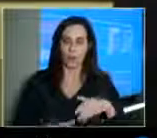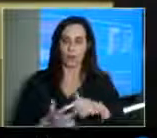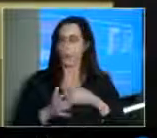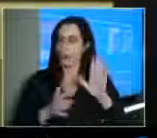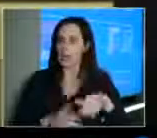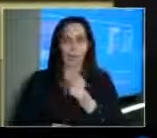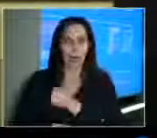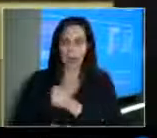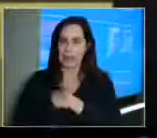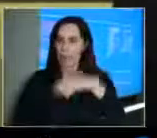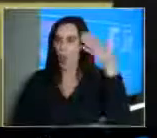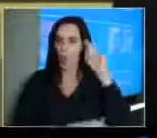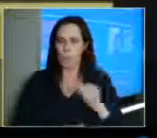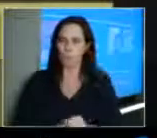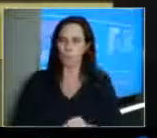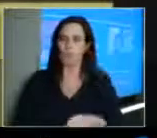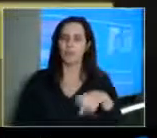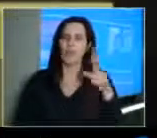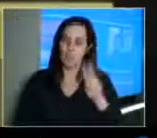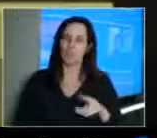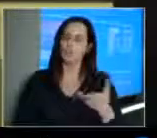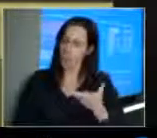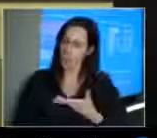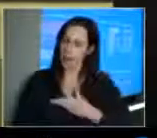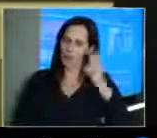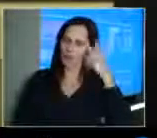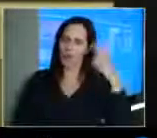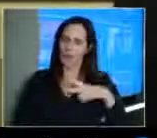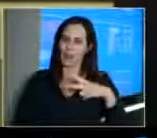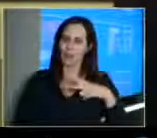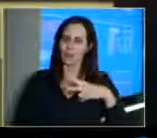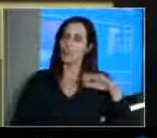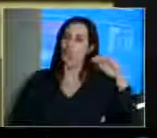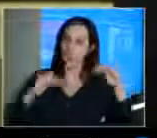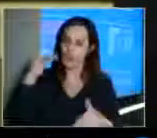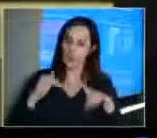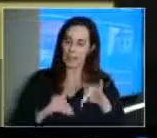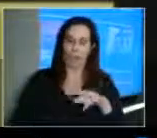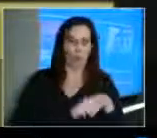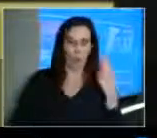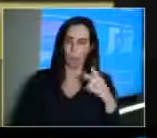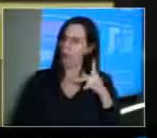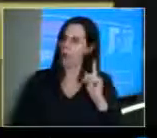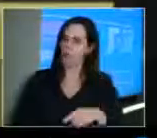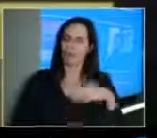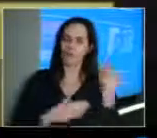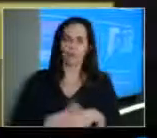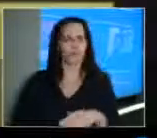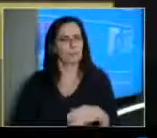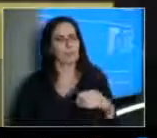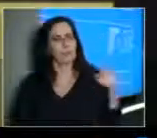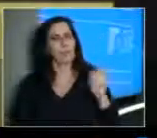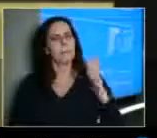כמו הדתי-לאומי, יש קבלה והבנה שהאפליה נגד הקהילה הגאה חייבת להסתיים. מי